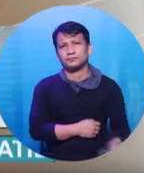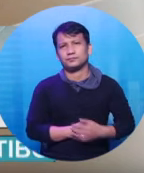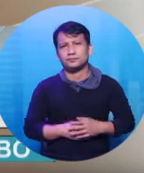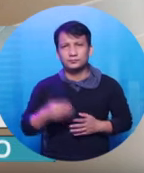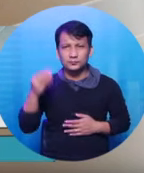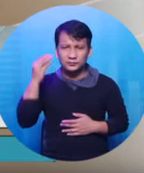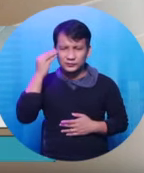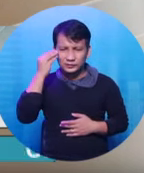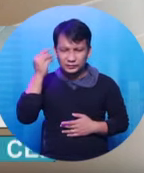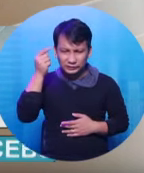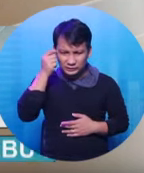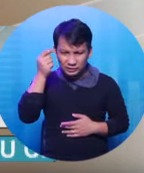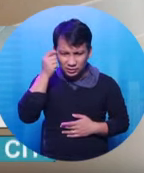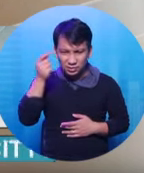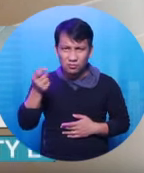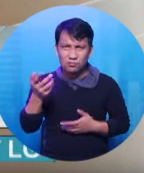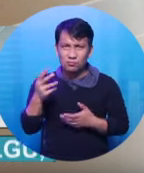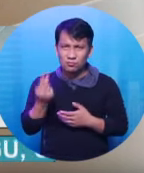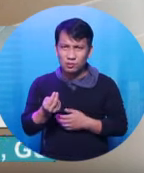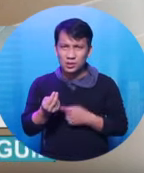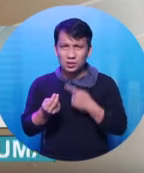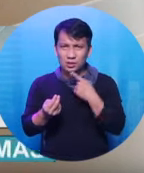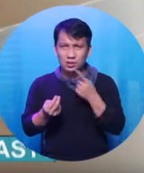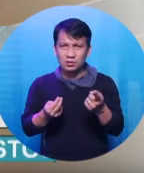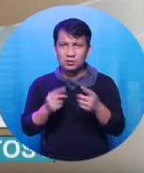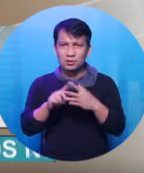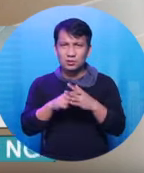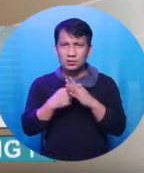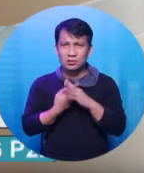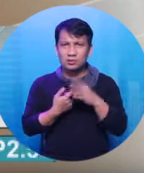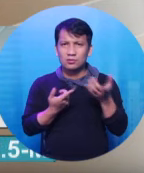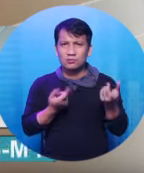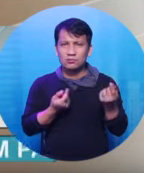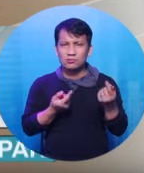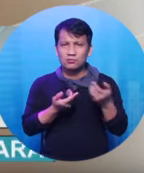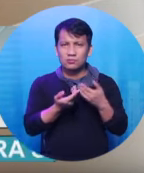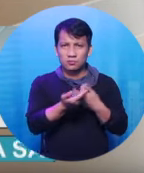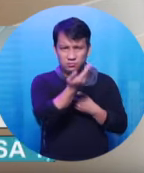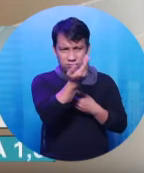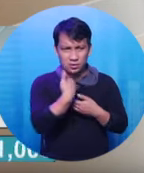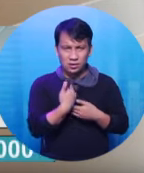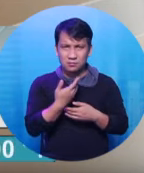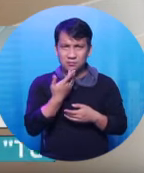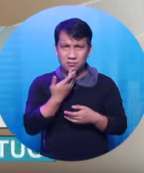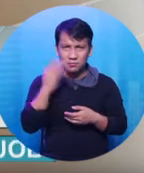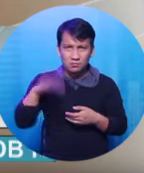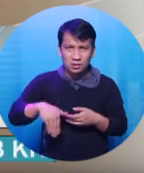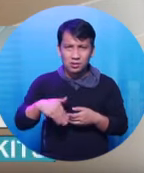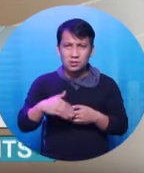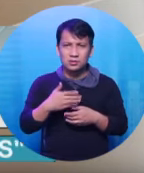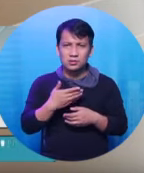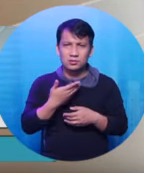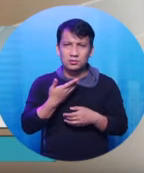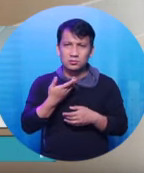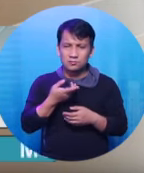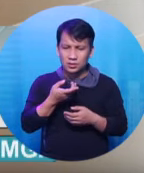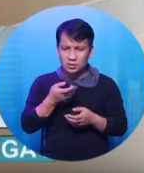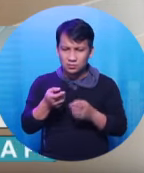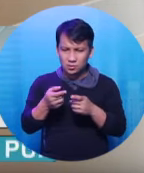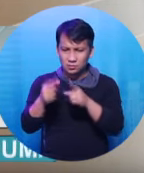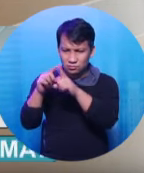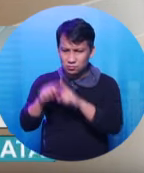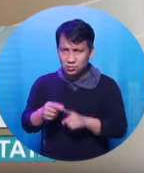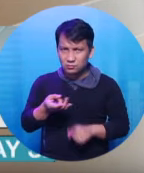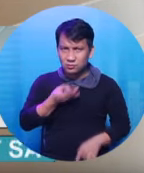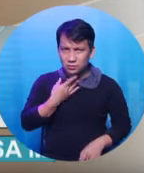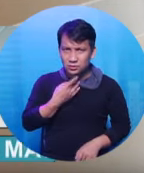saan nag-umpisa o kailan nag-umpisa yung ginagawang pambabastos, pambababoy sa inyo nitong